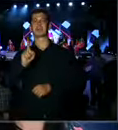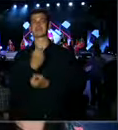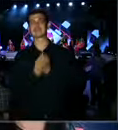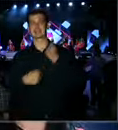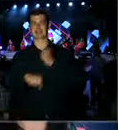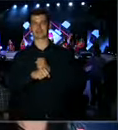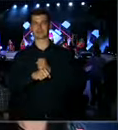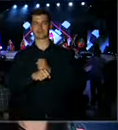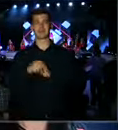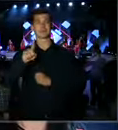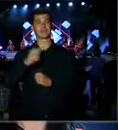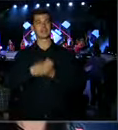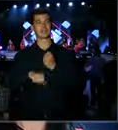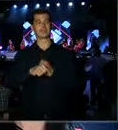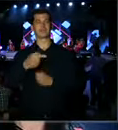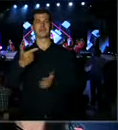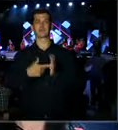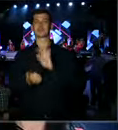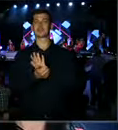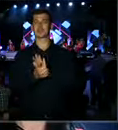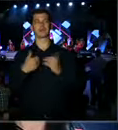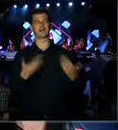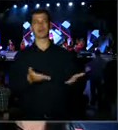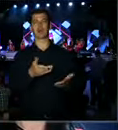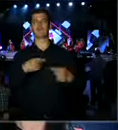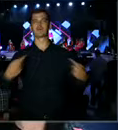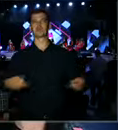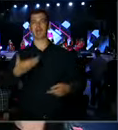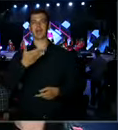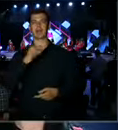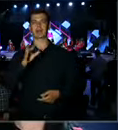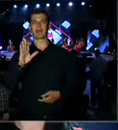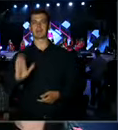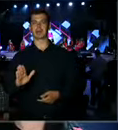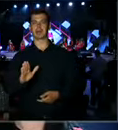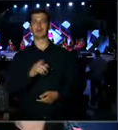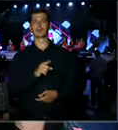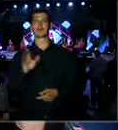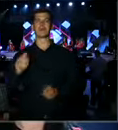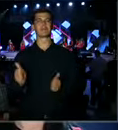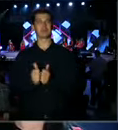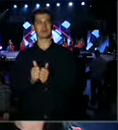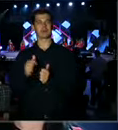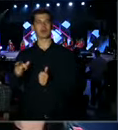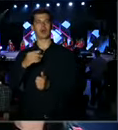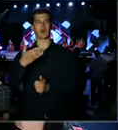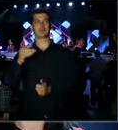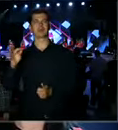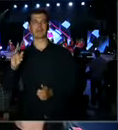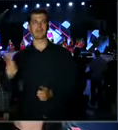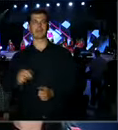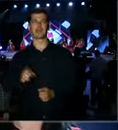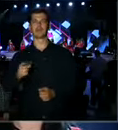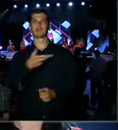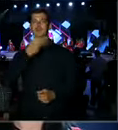Polski. Pierwsza wicemis Polski 2016 otrzyma wózek MTB od partnera fundacji MDH. Trzydniowy pobyt